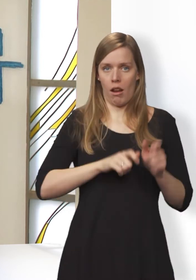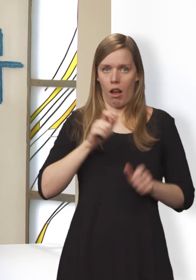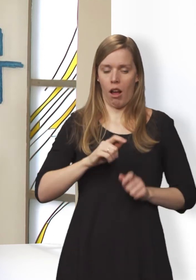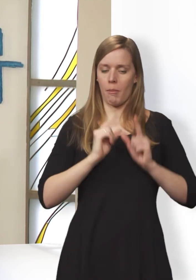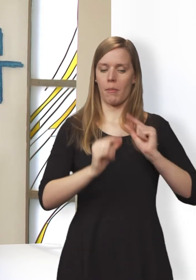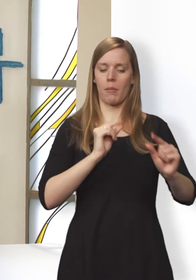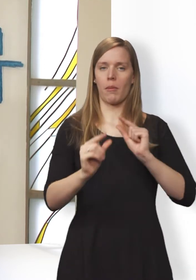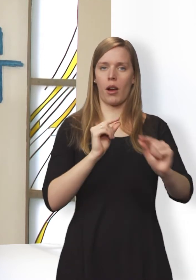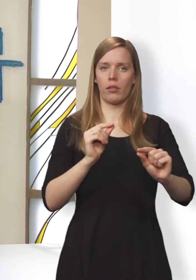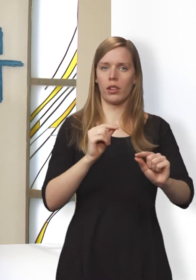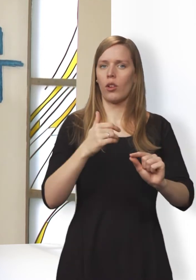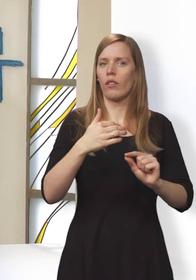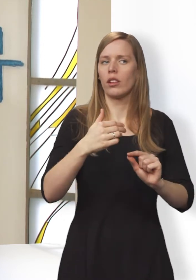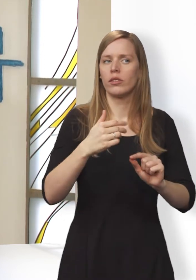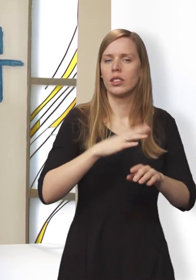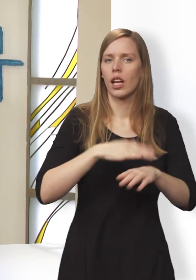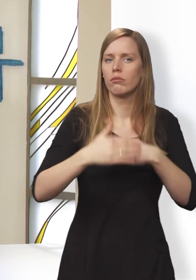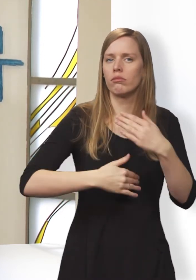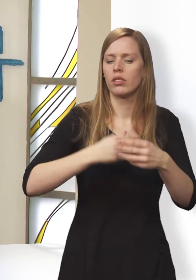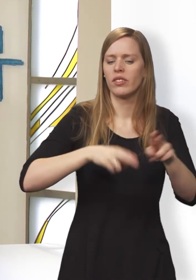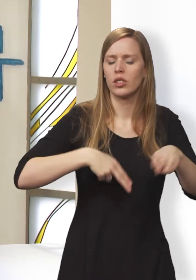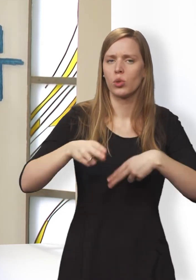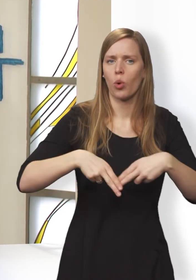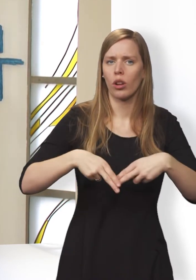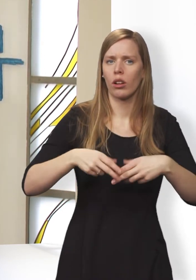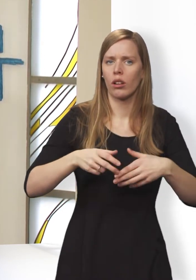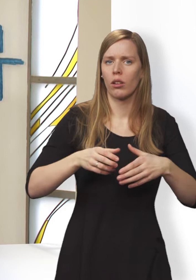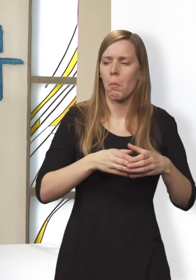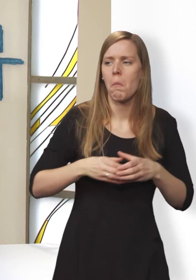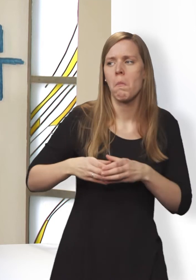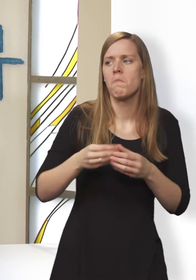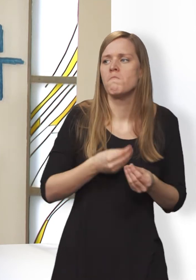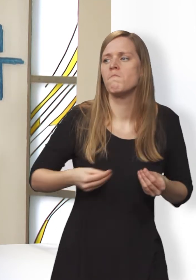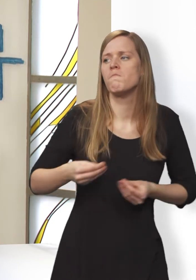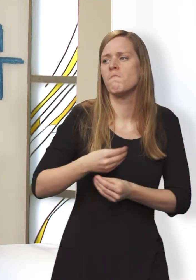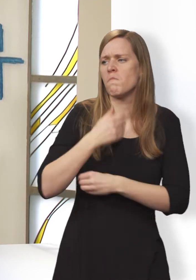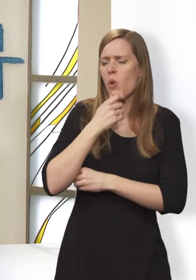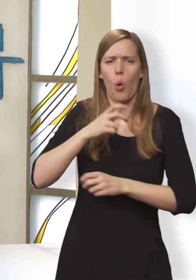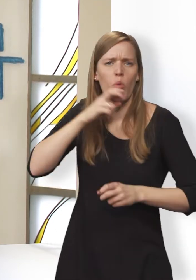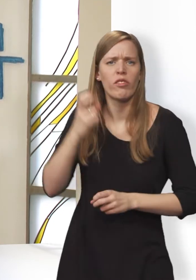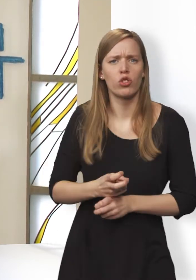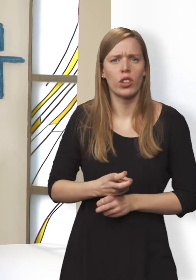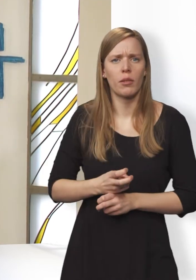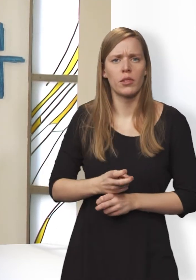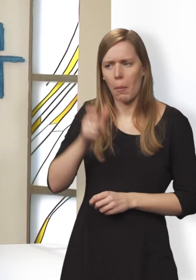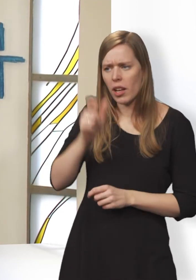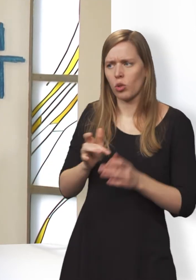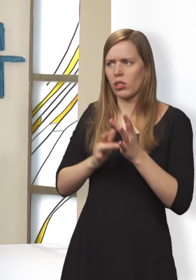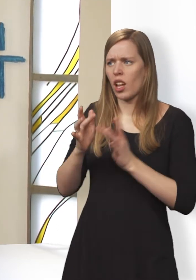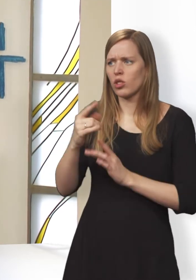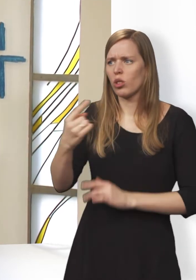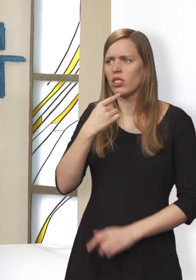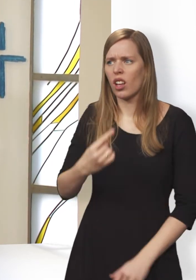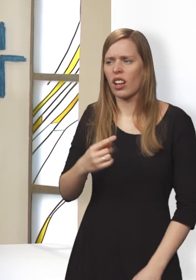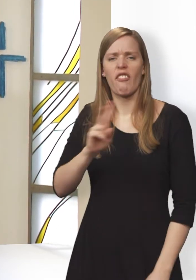ist auch unverschämt wenn einer sich so über das gesetz stellt und sagt wer ohne sünde ist ist doch